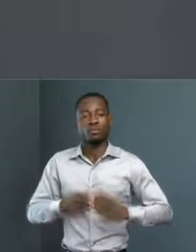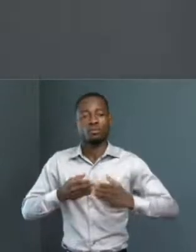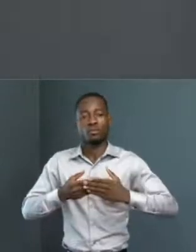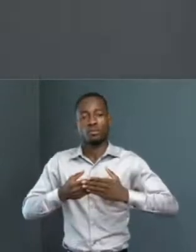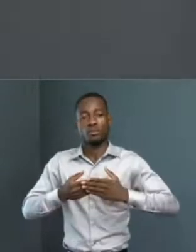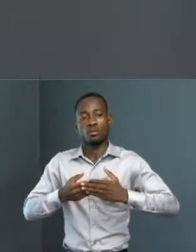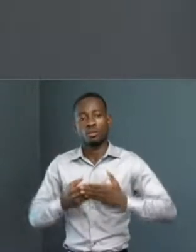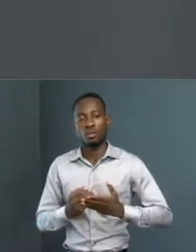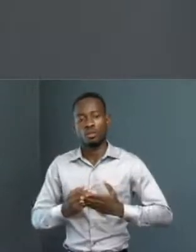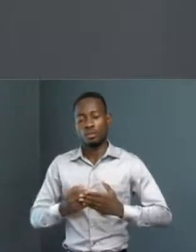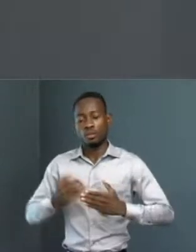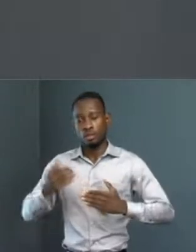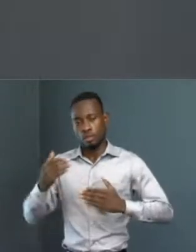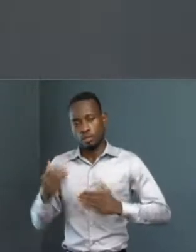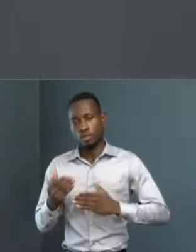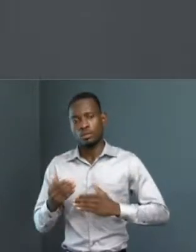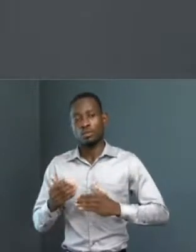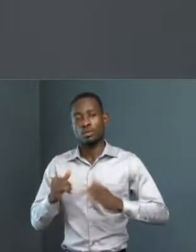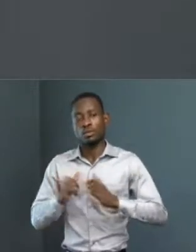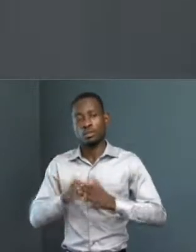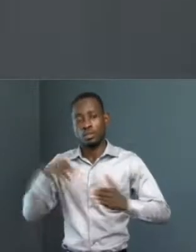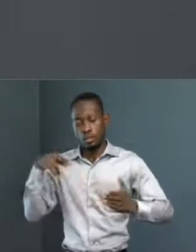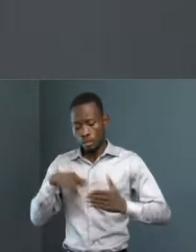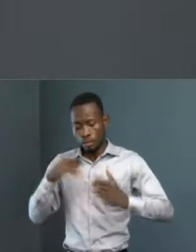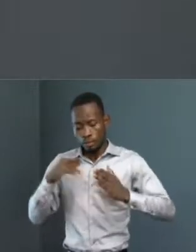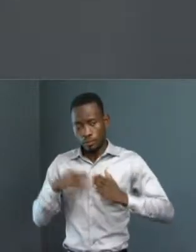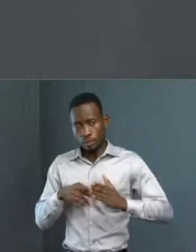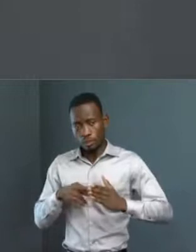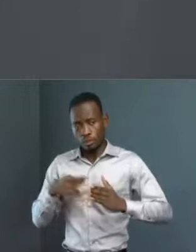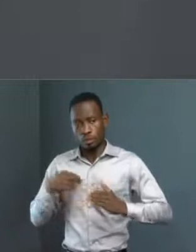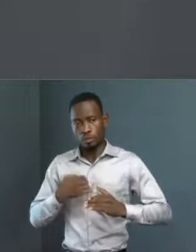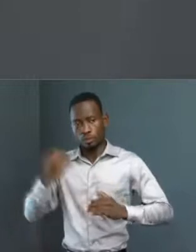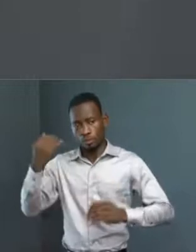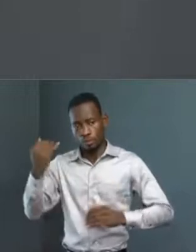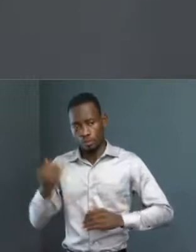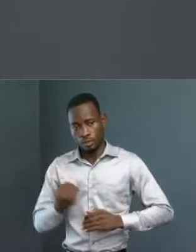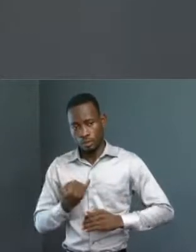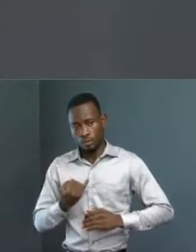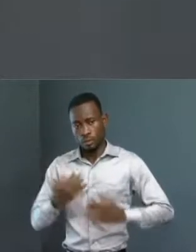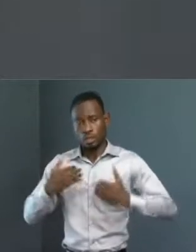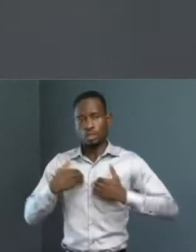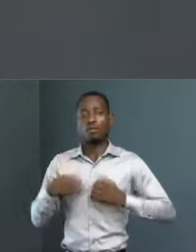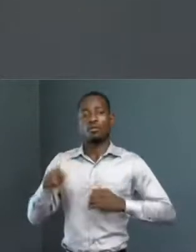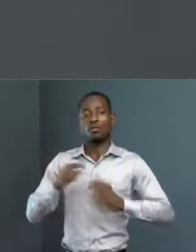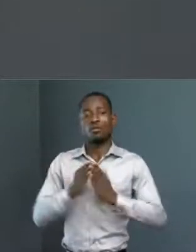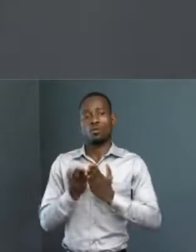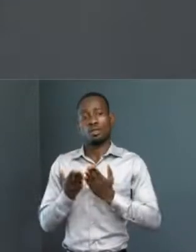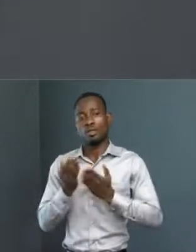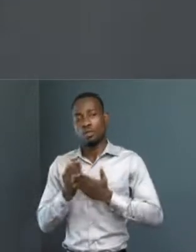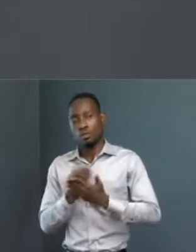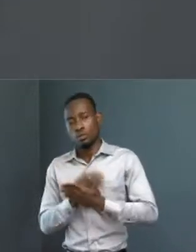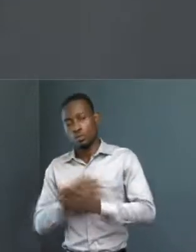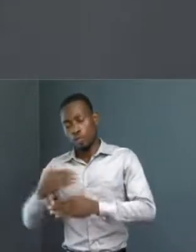Avant d'aborder cette révision, je vous invite à avoir vos cahiers de cours à